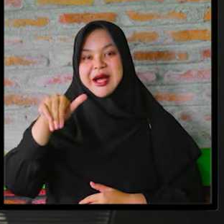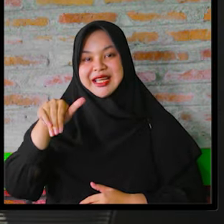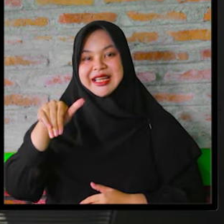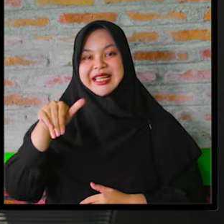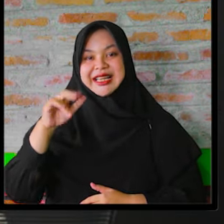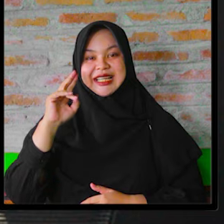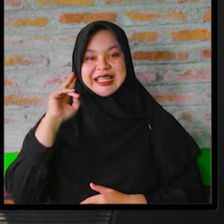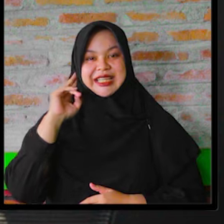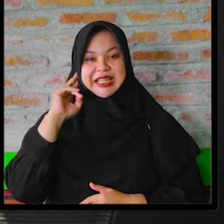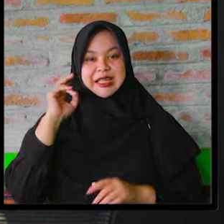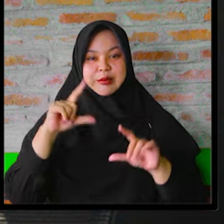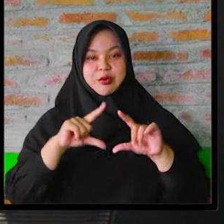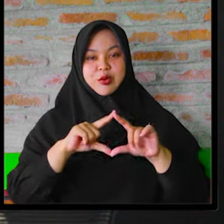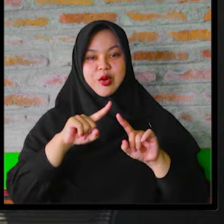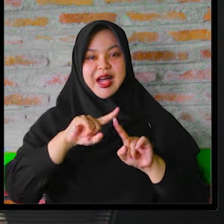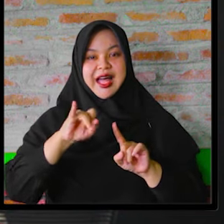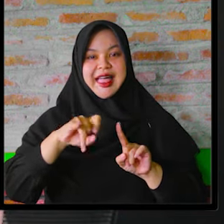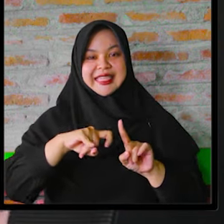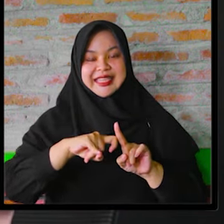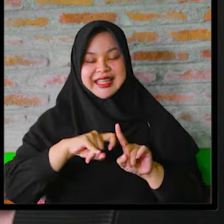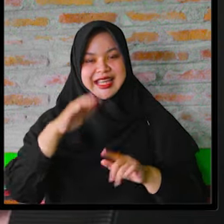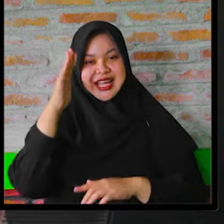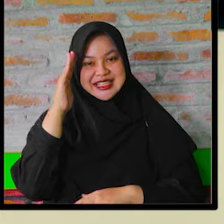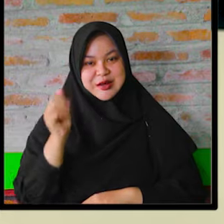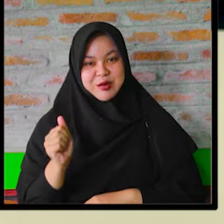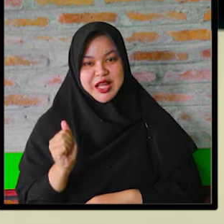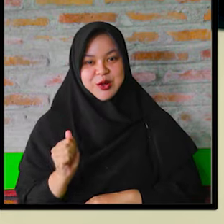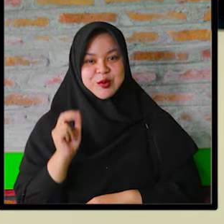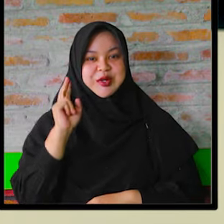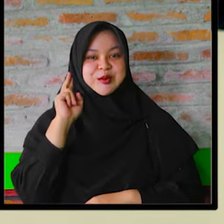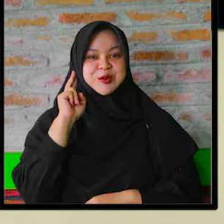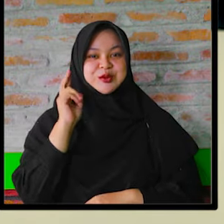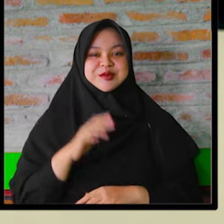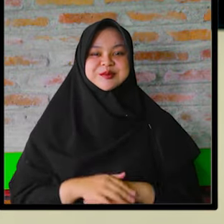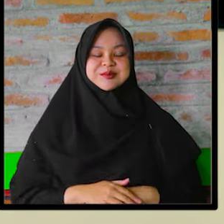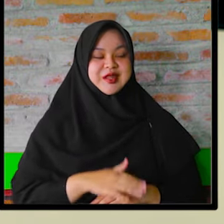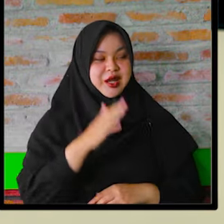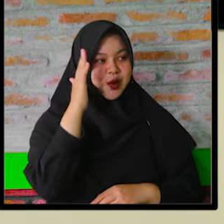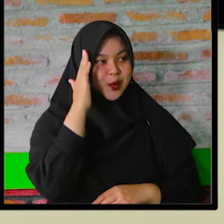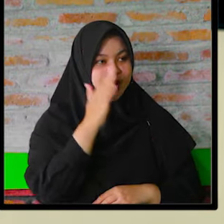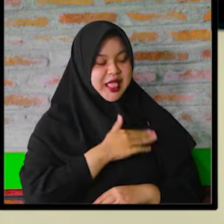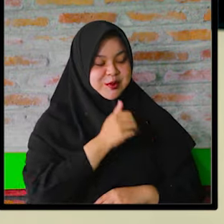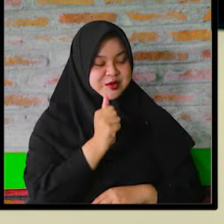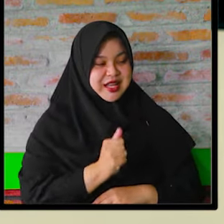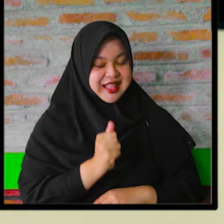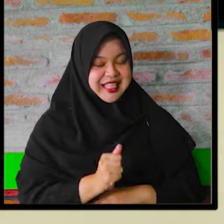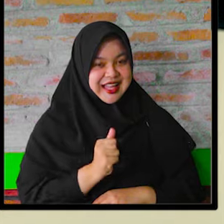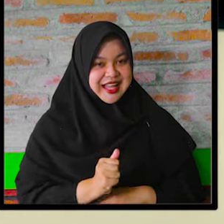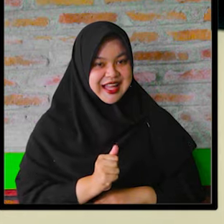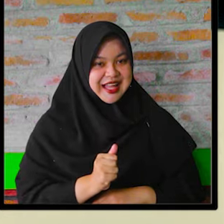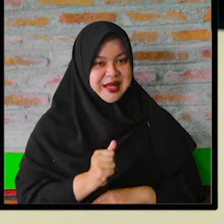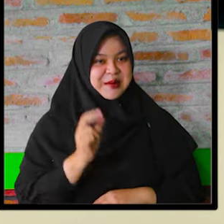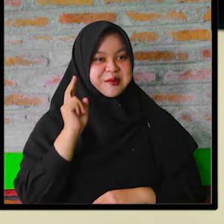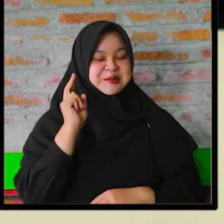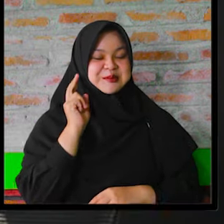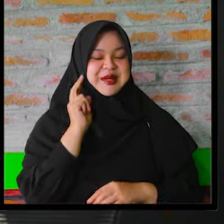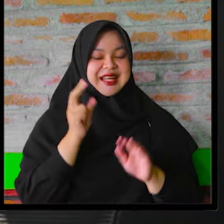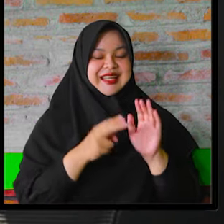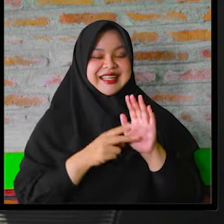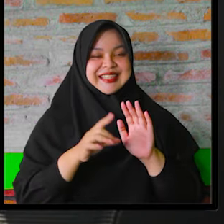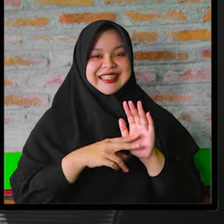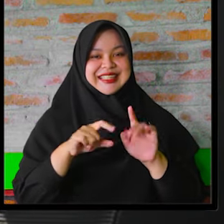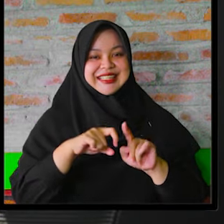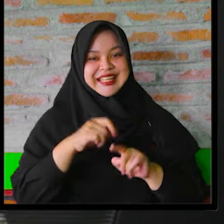dengan ibu at Asalamualaikum Ibu Waalaikumsalam Mbak Nini apa kabar Alhamdulillah